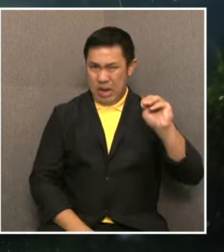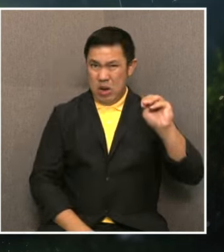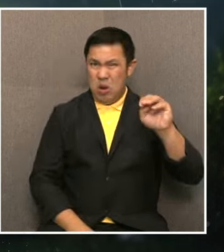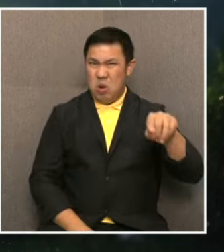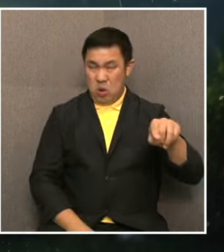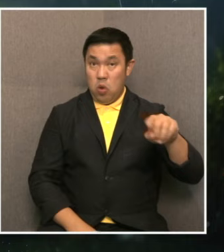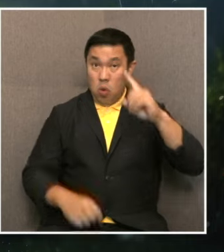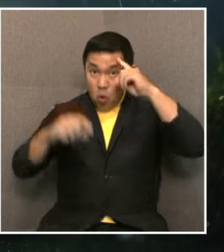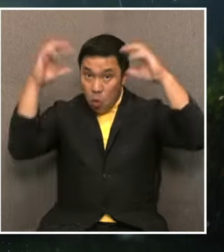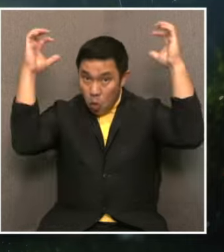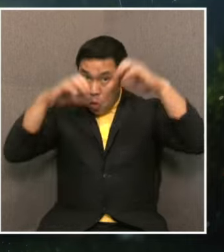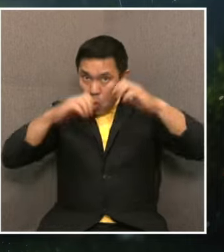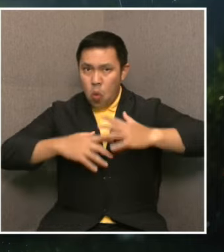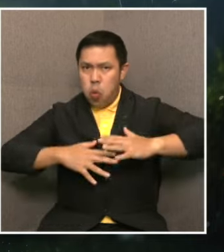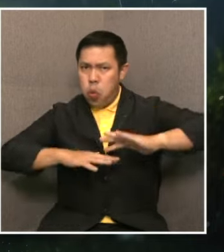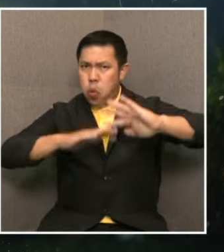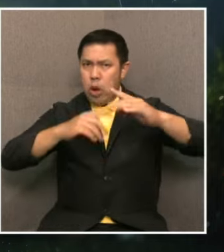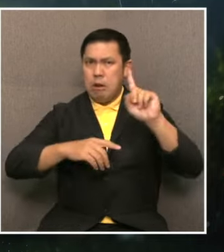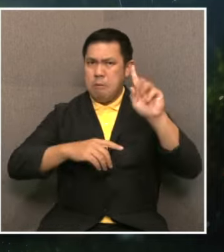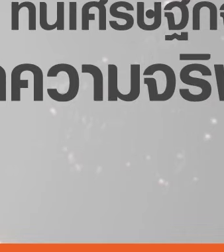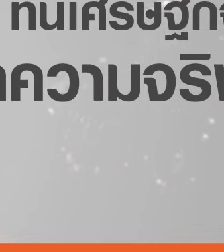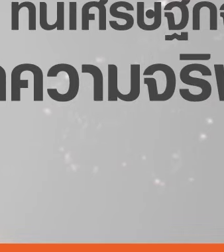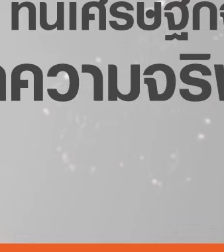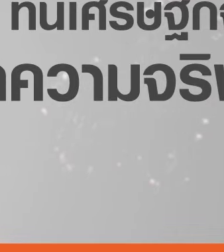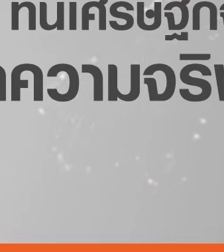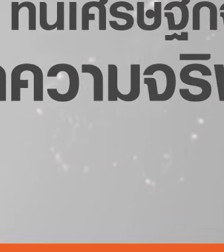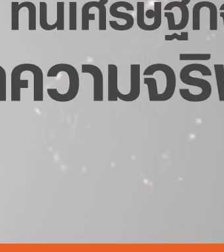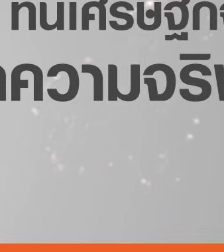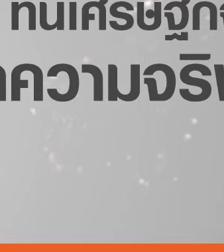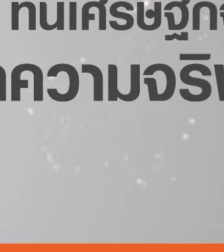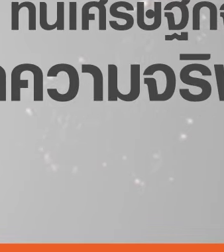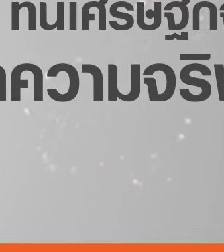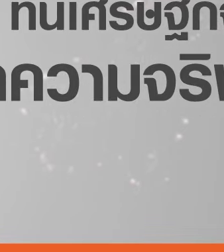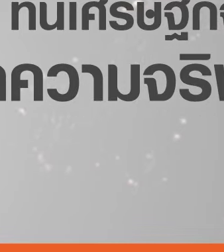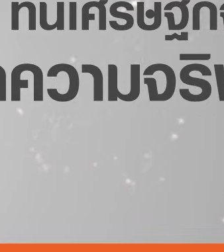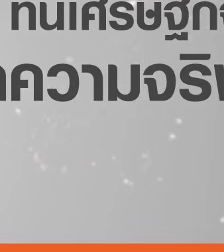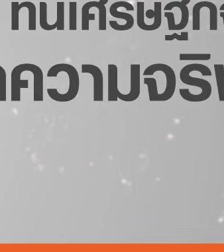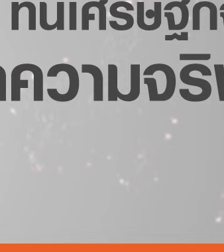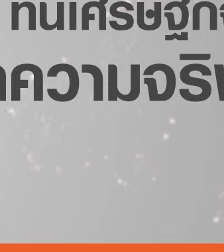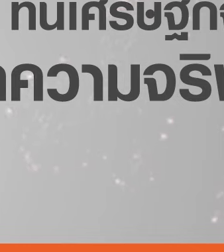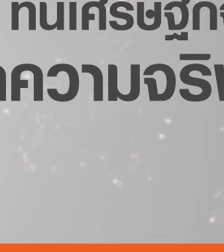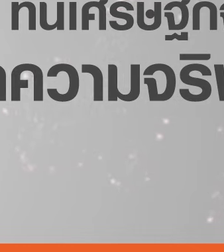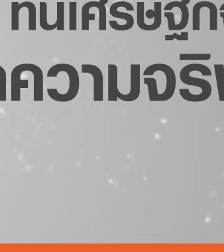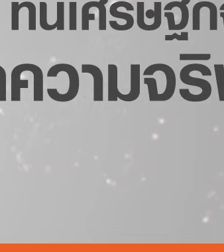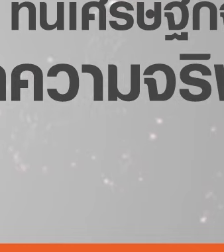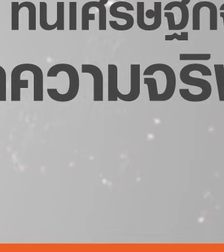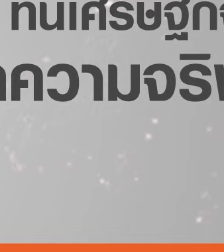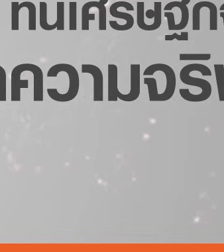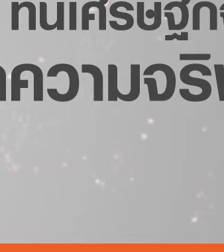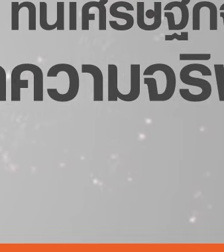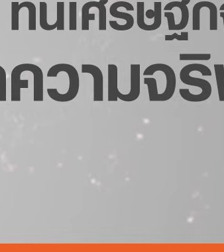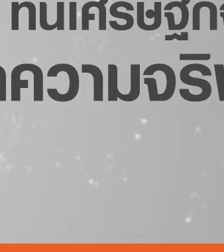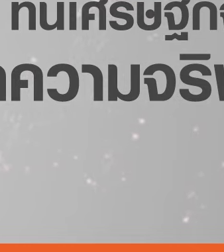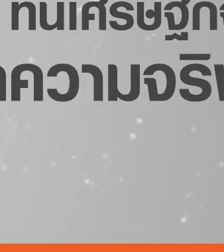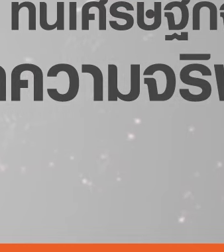ฟ้าคะนองแน่นอนว่าคลื่นก็จะสูงมากกว่า 1เมตได้ครับค่ะขอบคุณที่ติดตามรับชมรายการทนิวสข่าวเที่ยมนะครับอย่าลืมกด